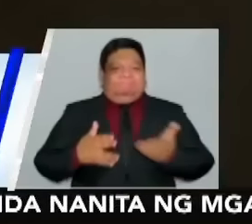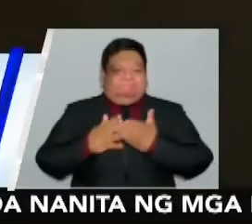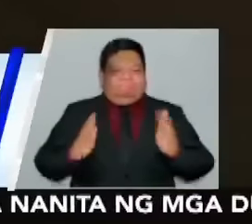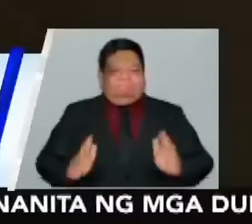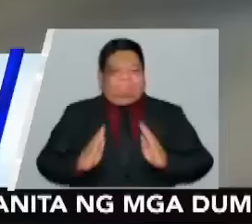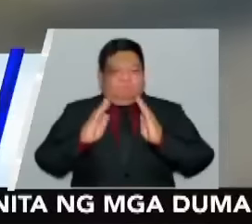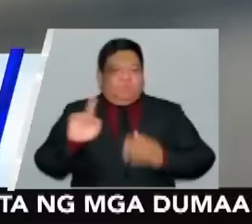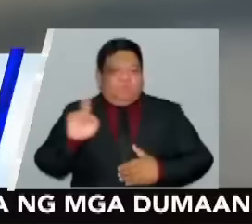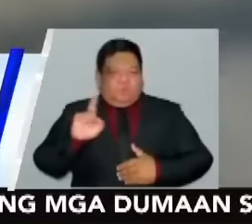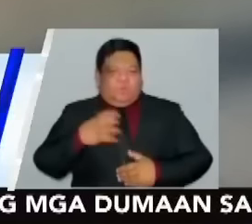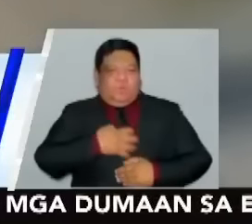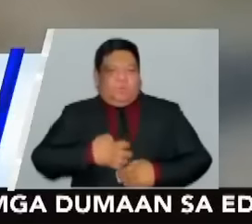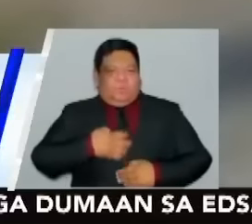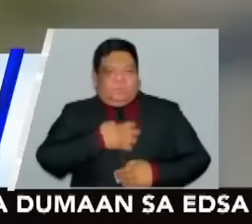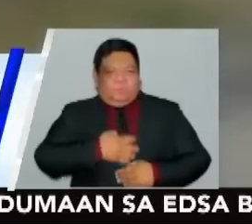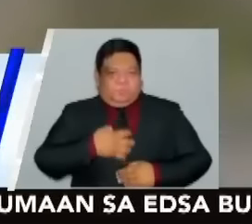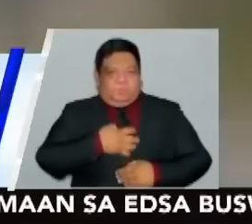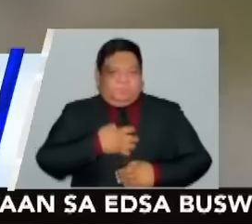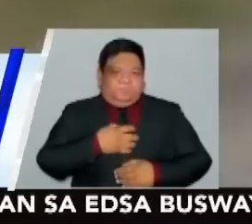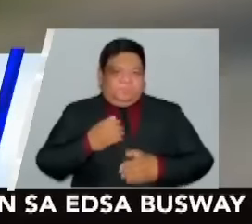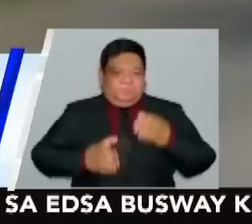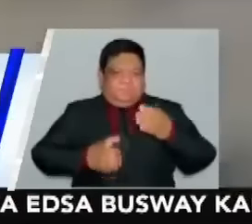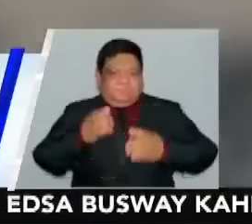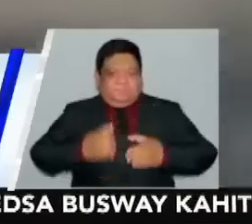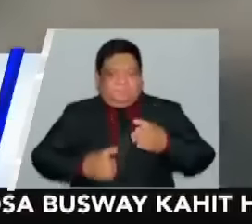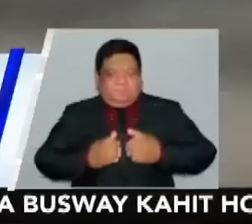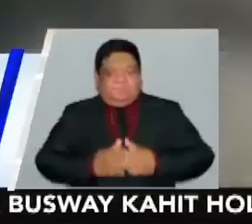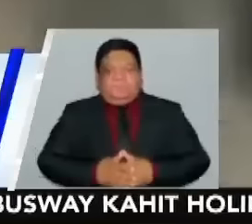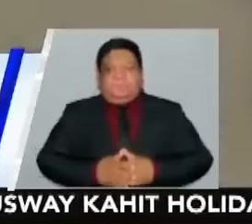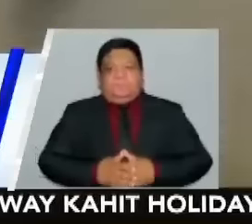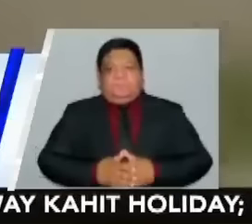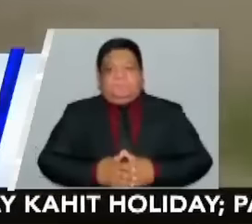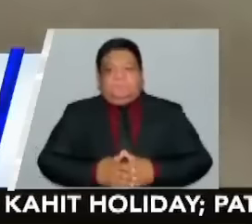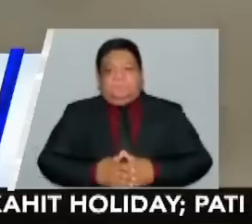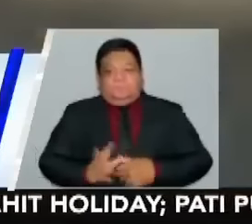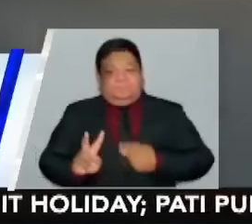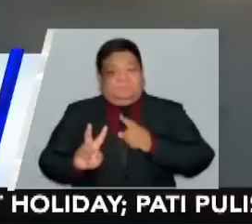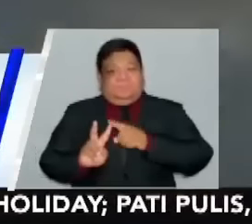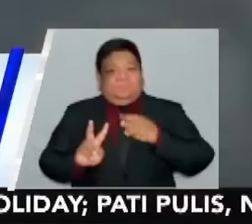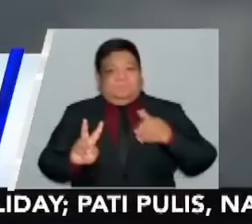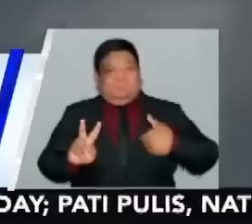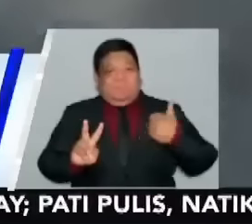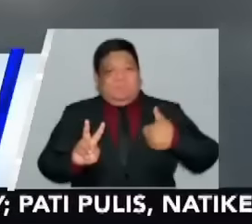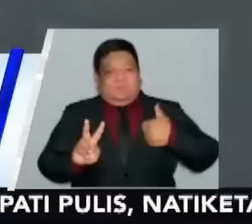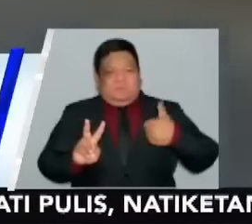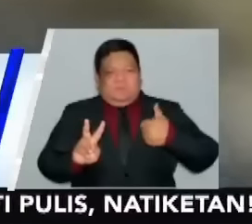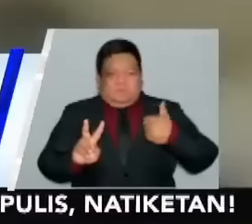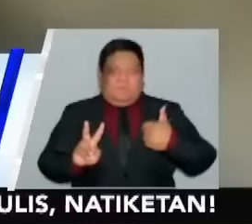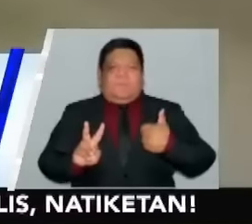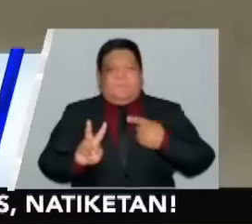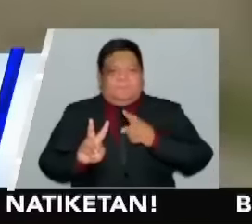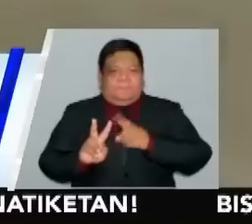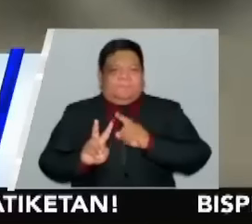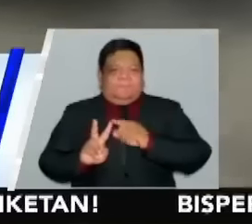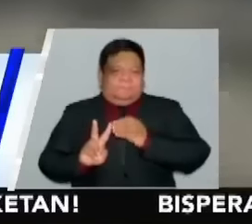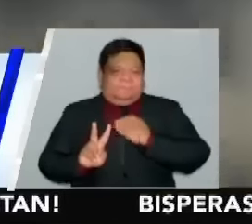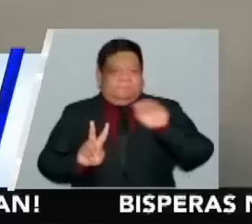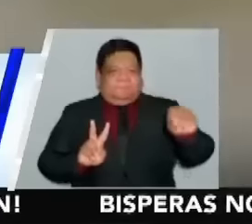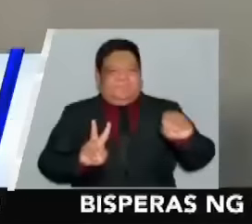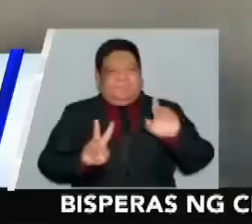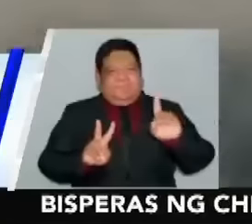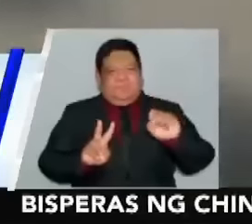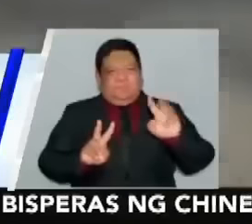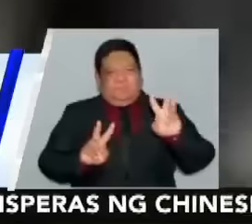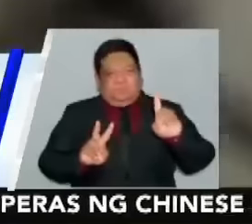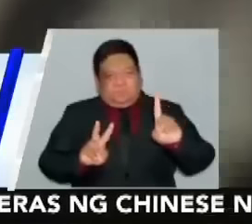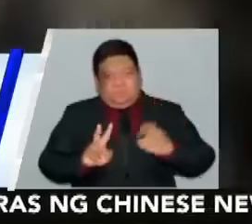and scandal. Pero dahil minor de edad ang isa, na-turn over na raw ang bata sa DSWD. Sa naganap kahapon,